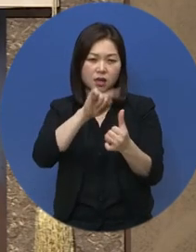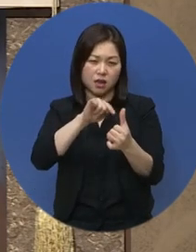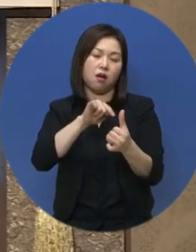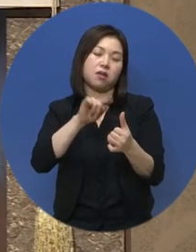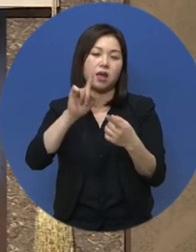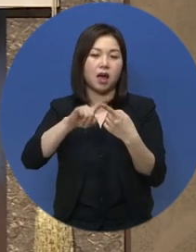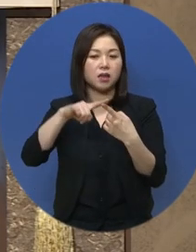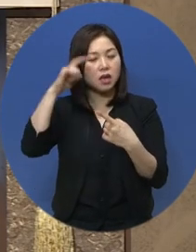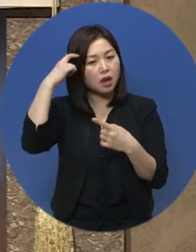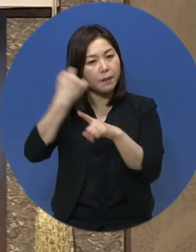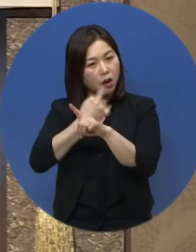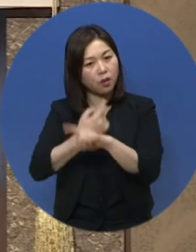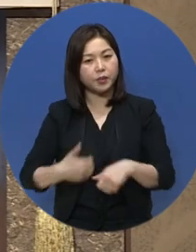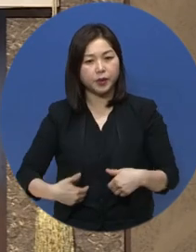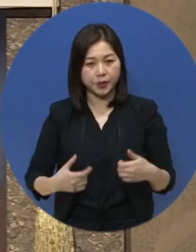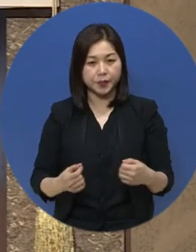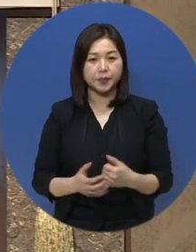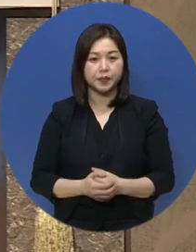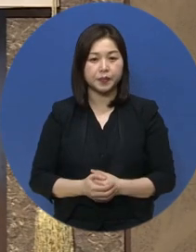들자면